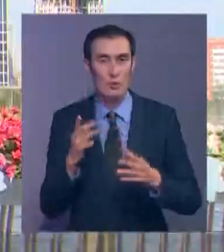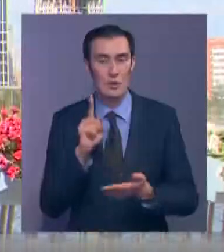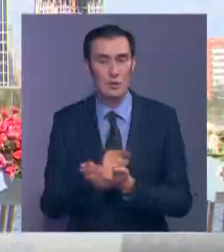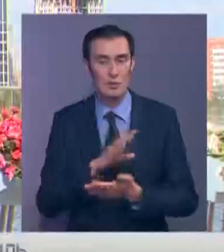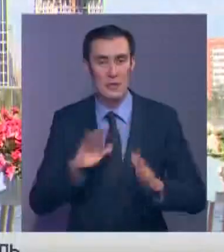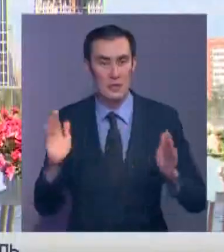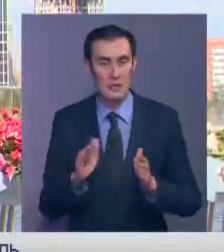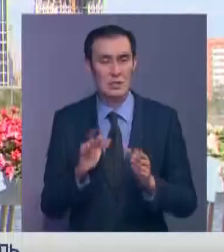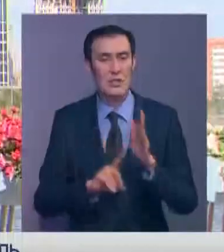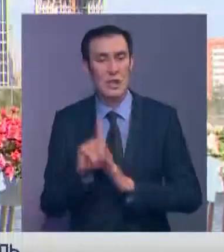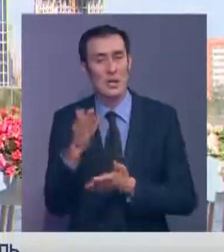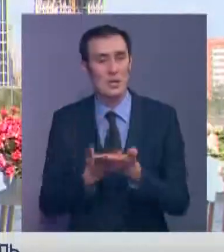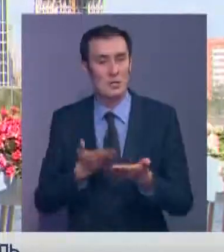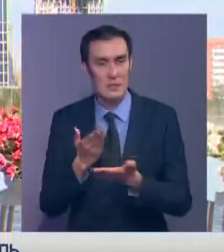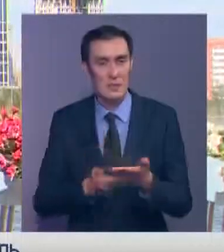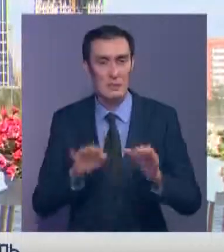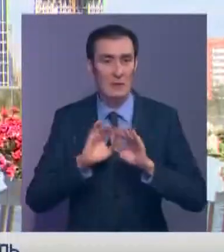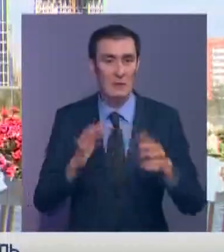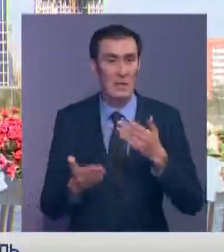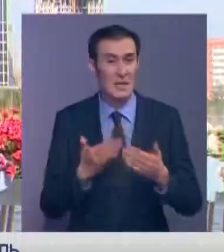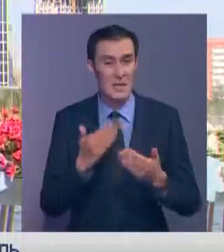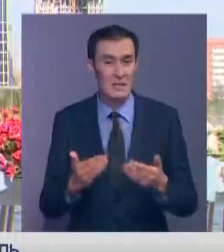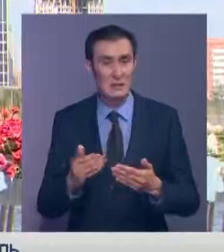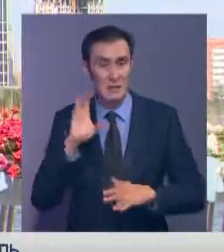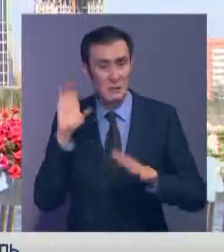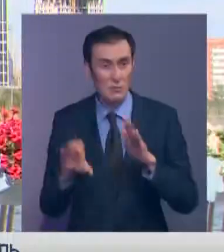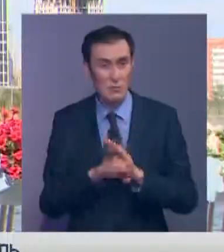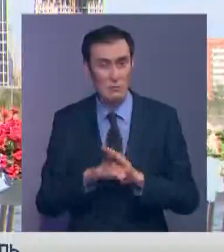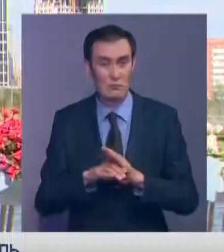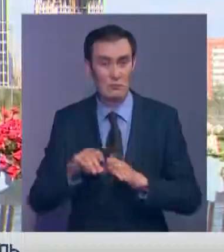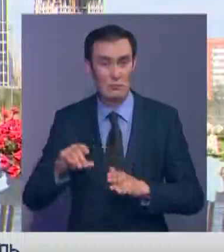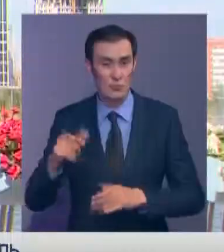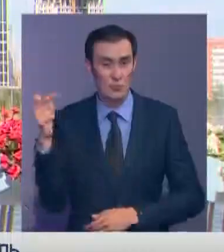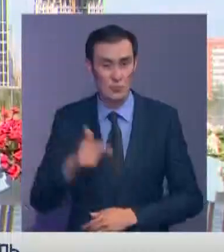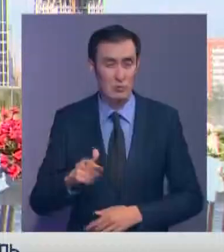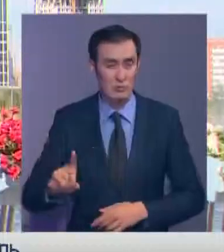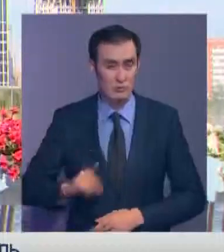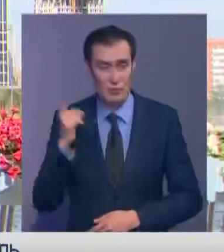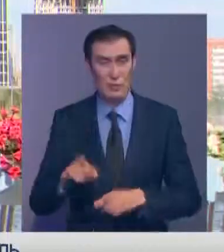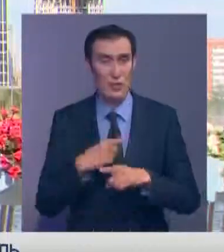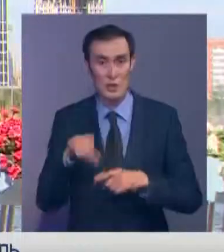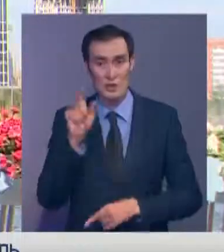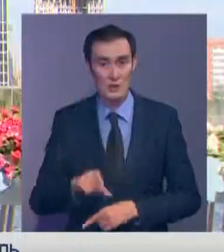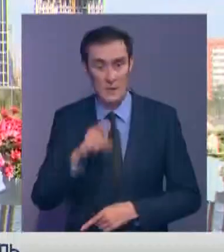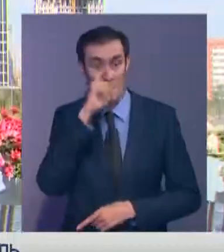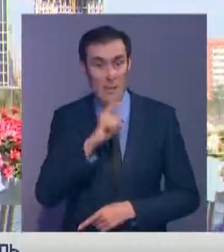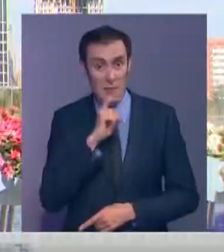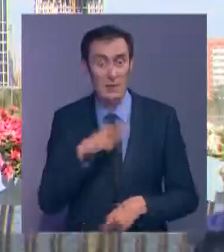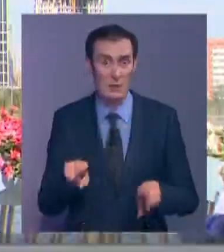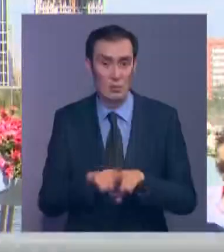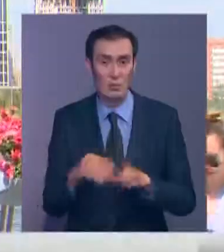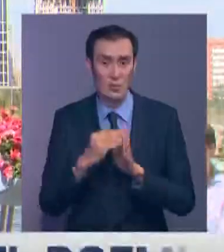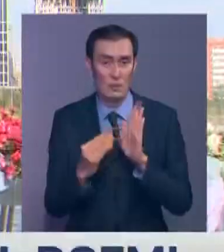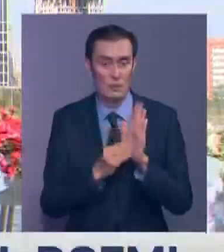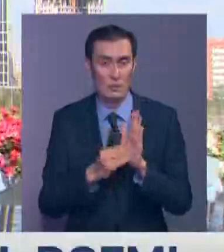ограничиваемся разъяснением. Если злостное неповиновение идет, или же данный гражданин не понимает, соответствующий протокол